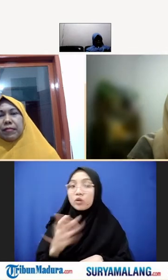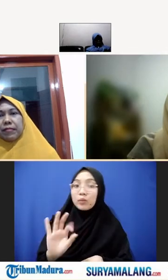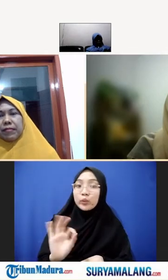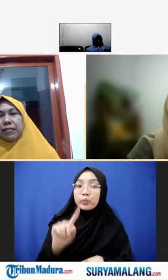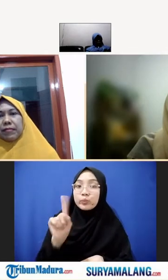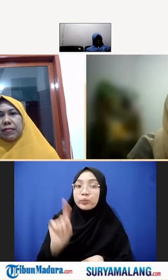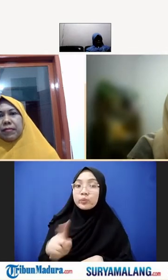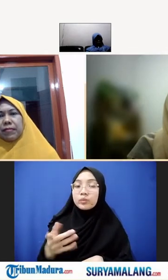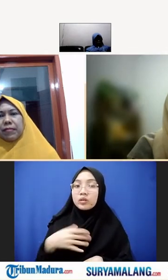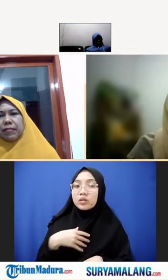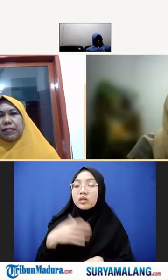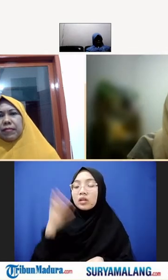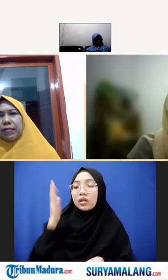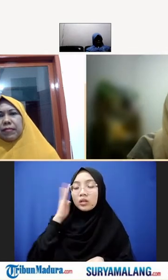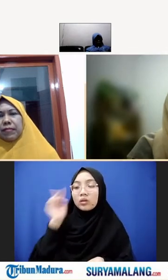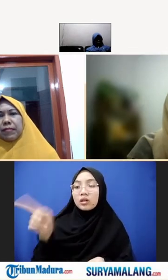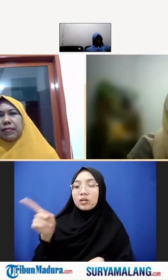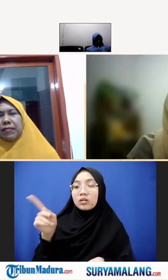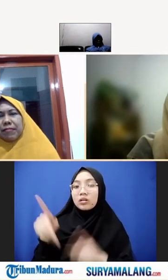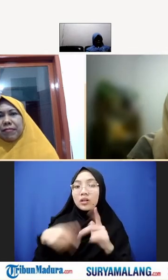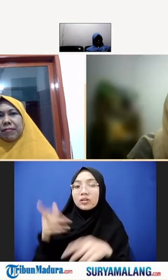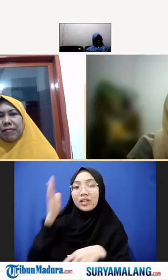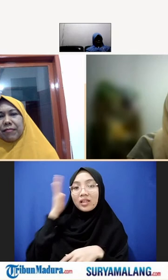Kita tahu kalau dia tahu tuh gimana, Bu?